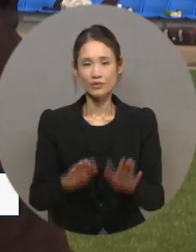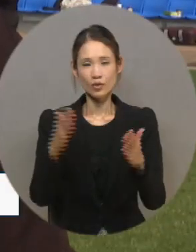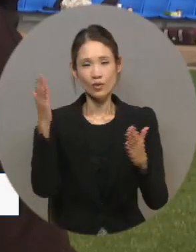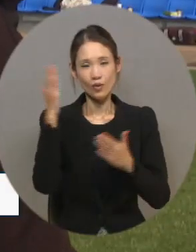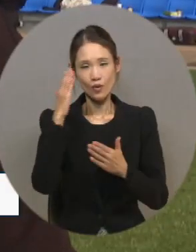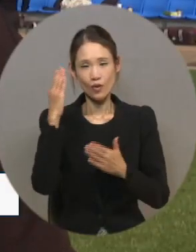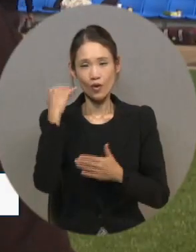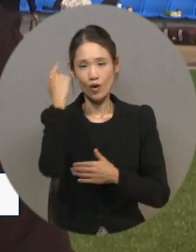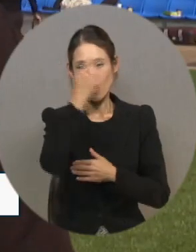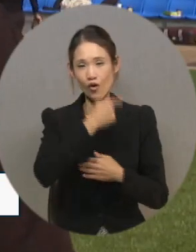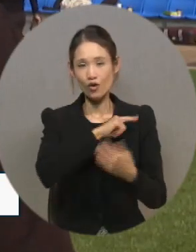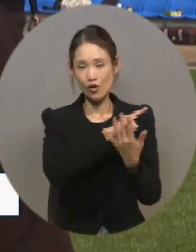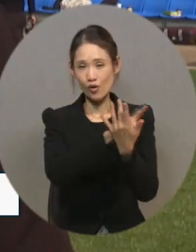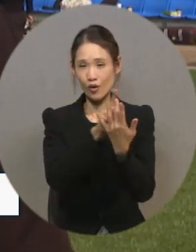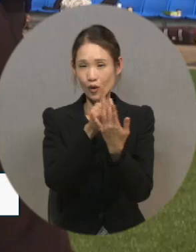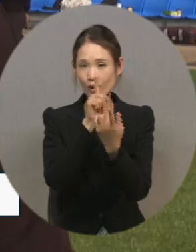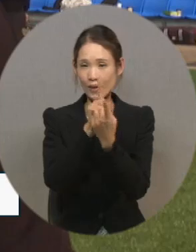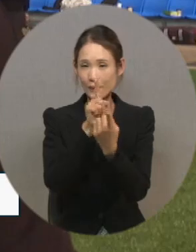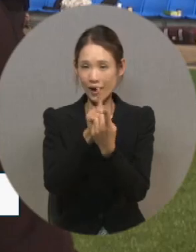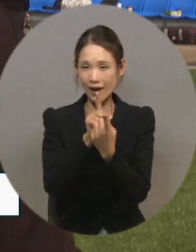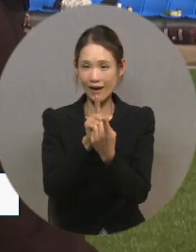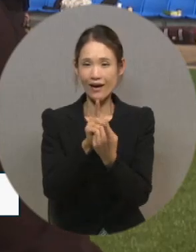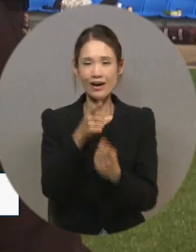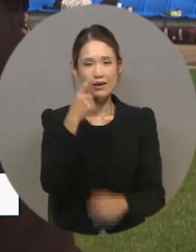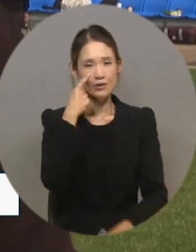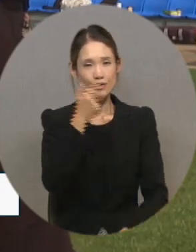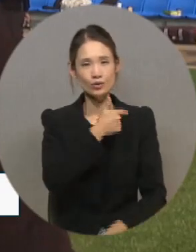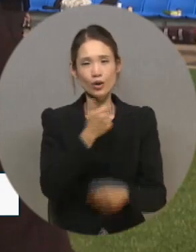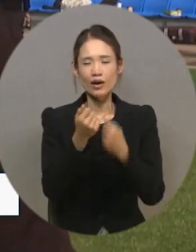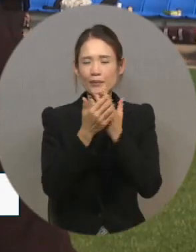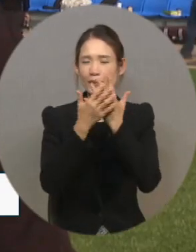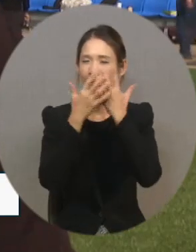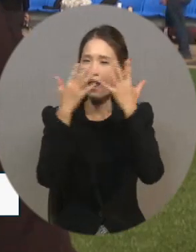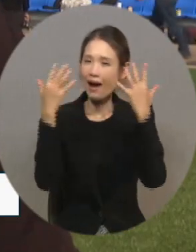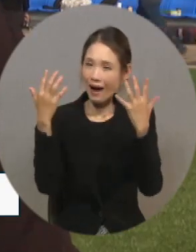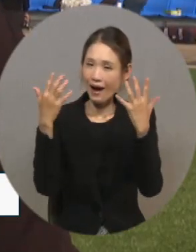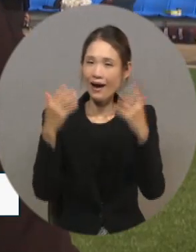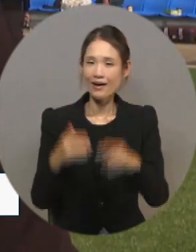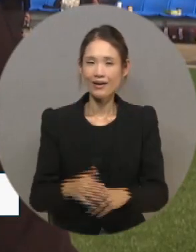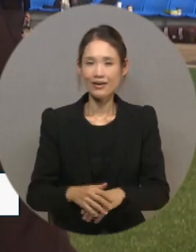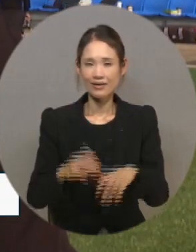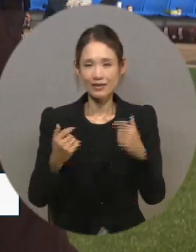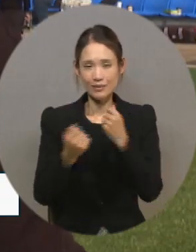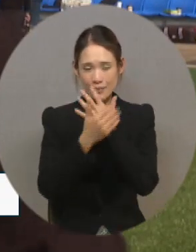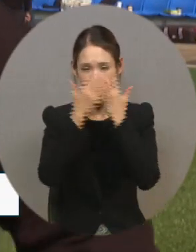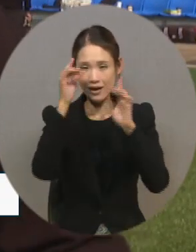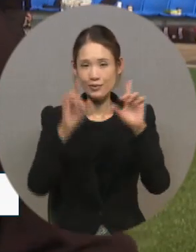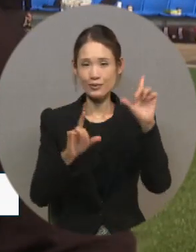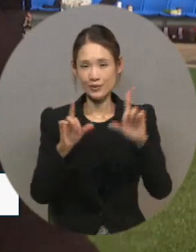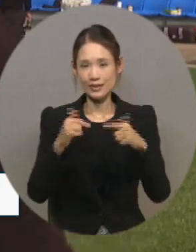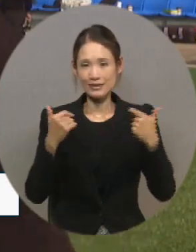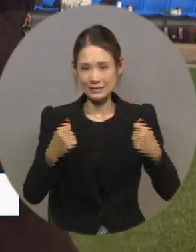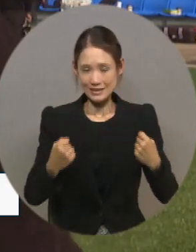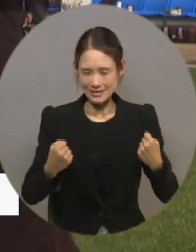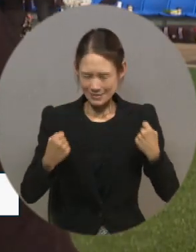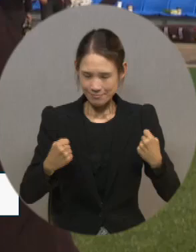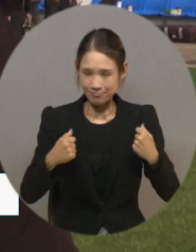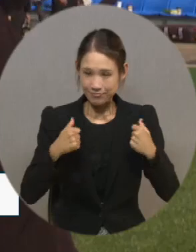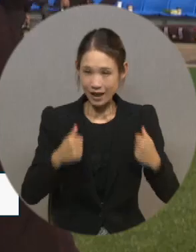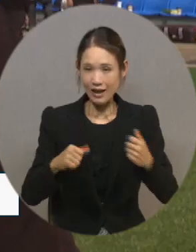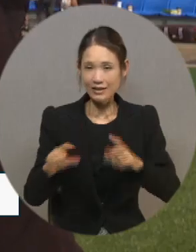오늘 학생들의 얼굴 모습을 보니까 너무나 지금 밝아요, 표정들이. 항상 이 밝은 표정으로 항상 힘차게